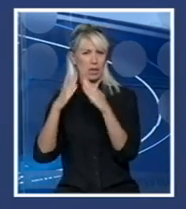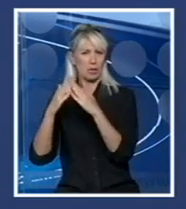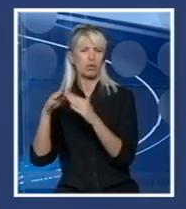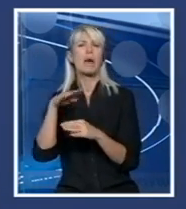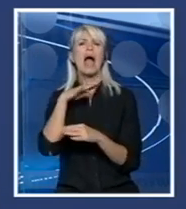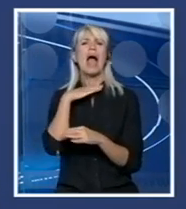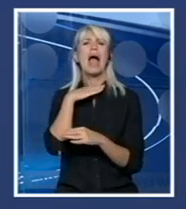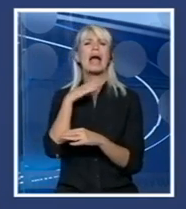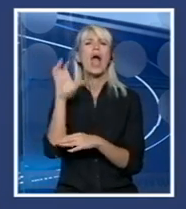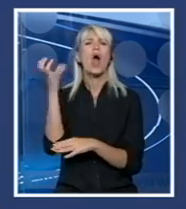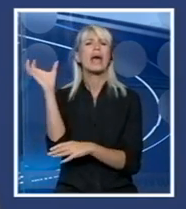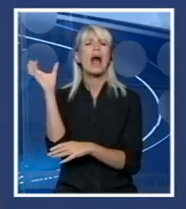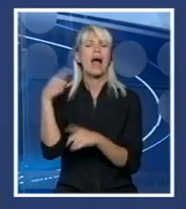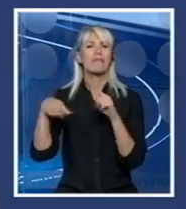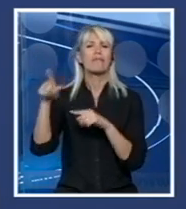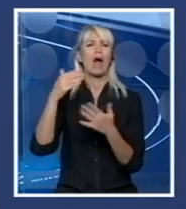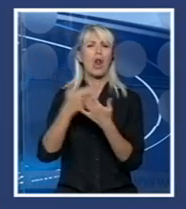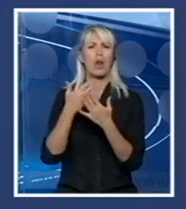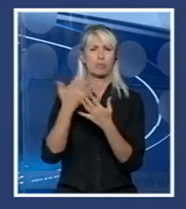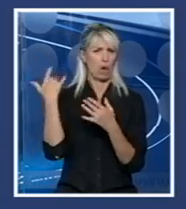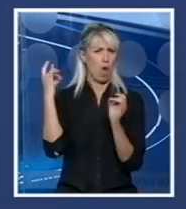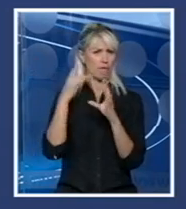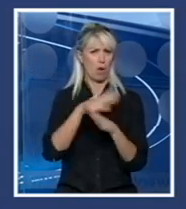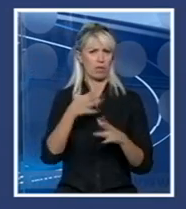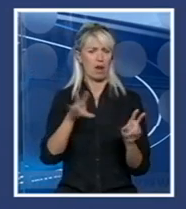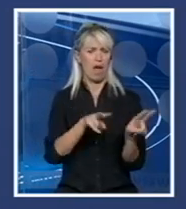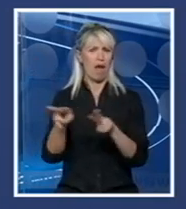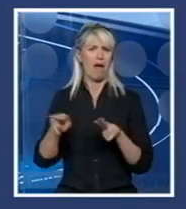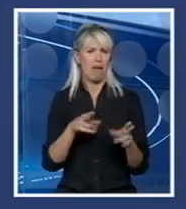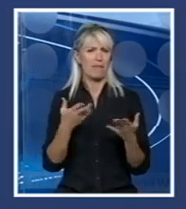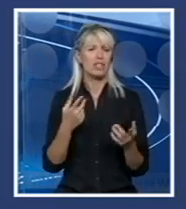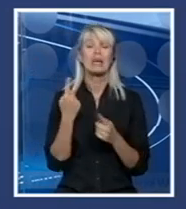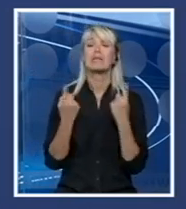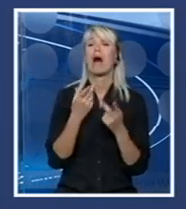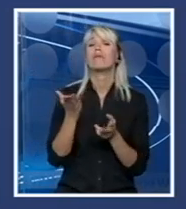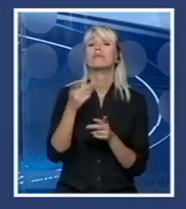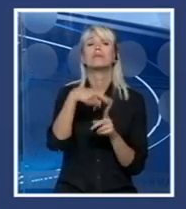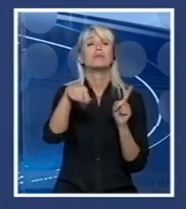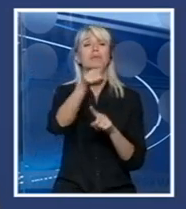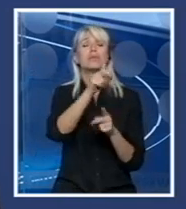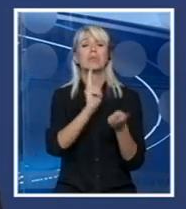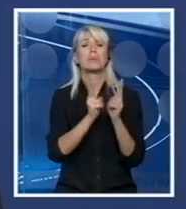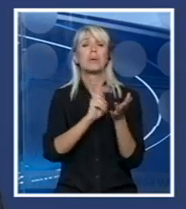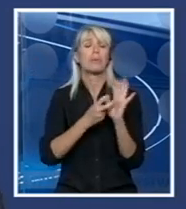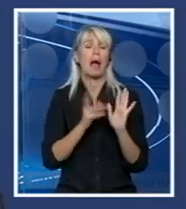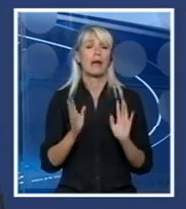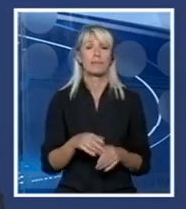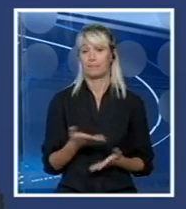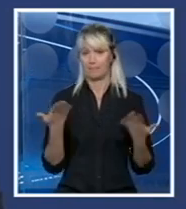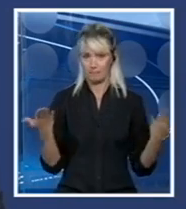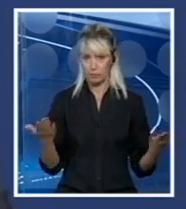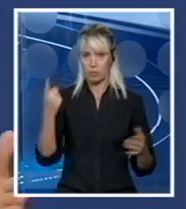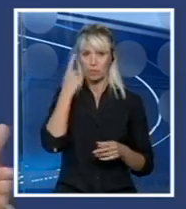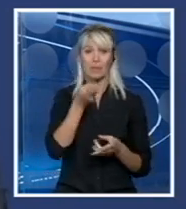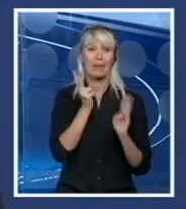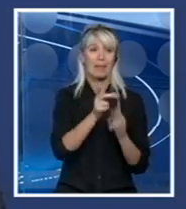već snimili su do nove godine i još neke predmete za gimnaziju. Zavisi kojim tempom ljudi odrede. Znači, nastavnik koji radi, znači,